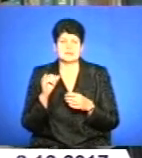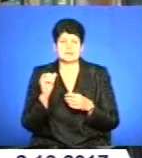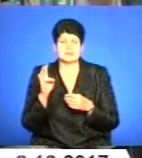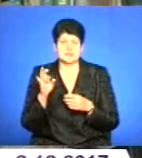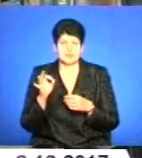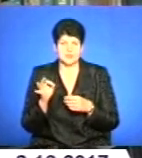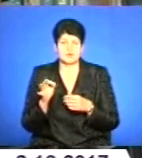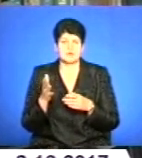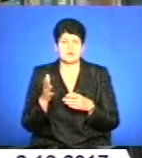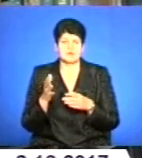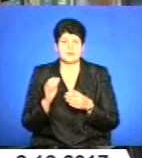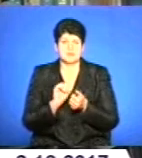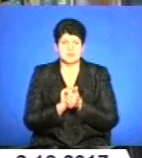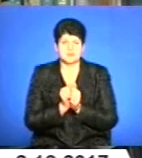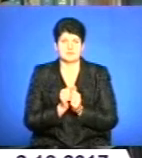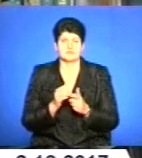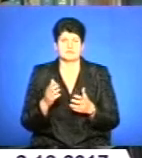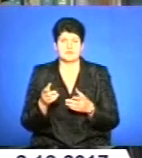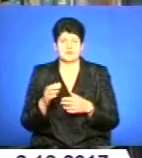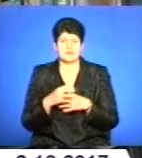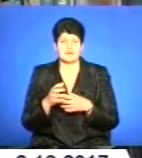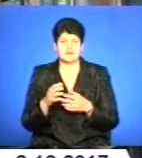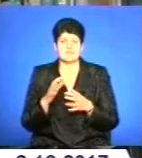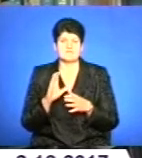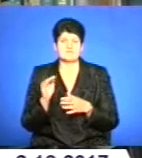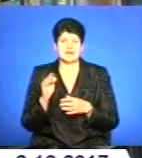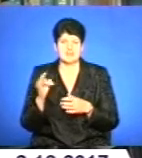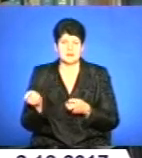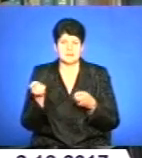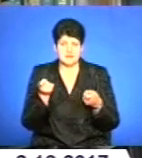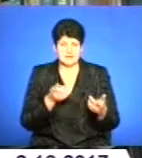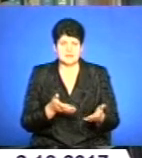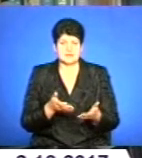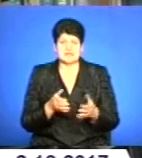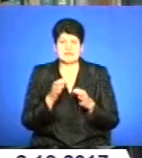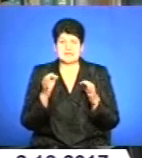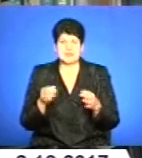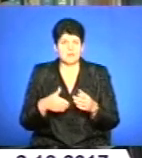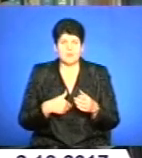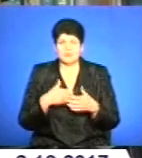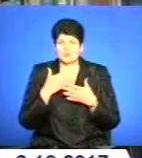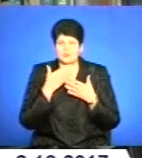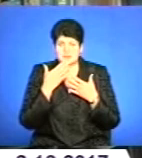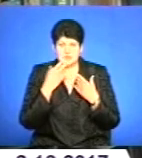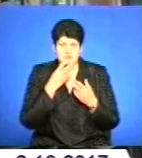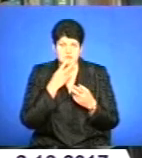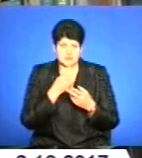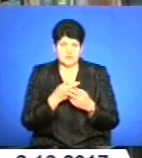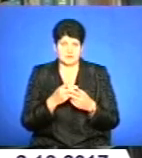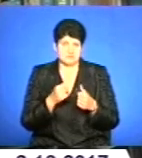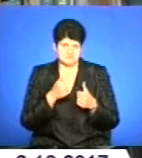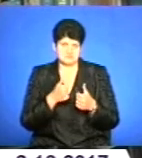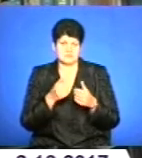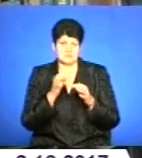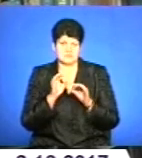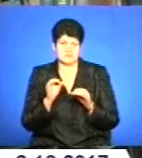пресованого, тюкованого, і ще там фермери попривозили по прицепу сіна. Тобто ніякого голоду немає, виглядають вони досить пристойно,